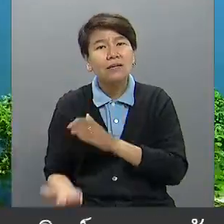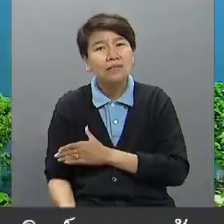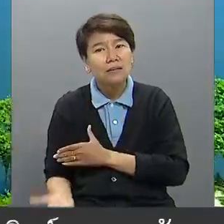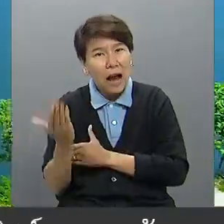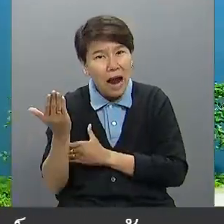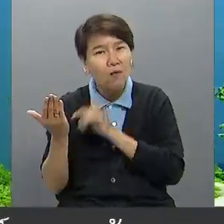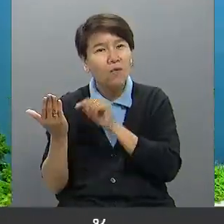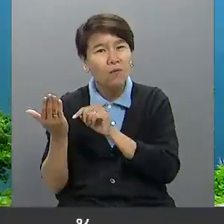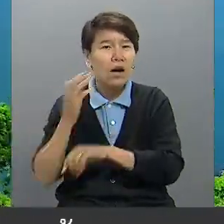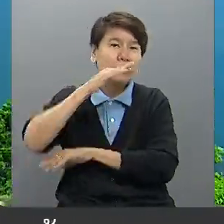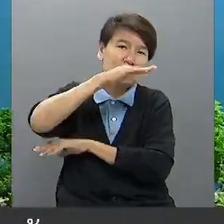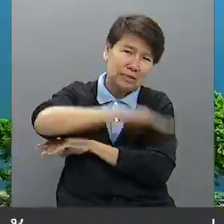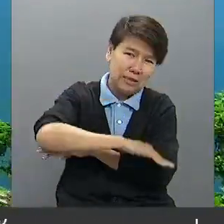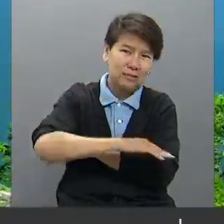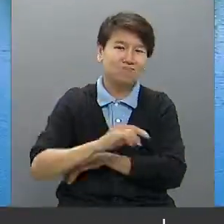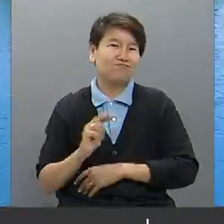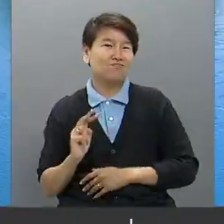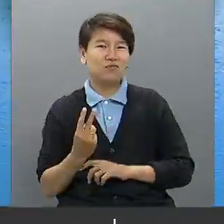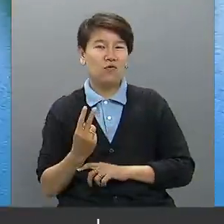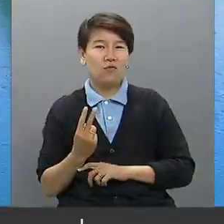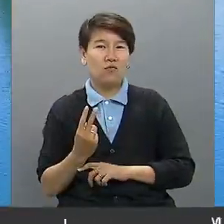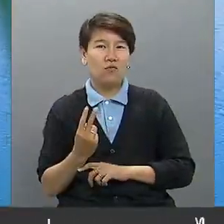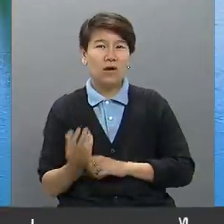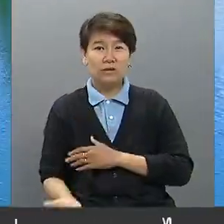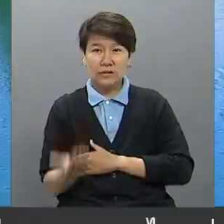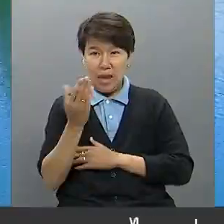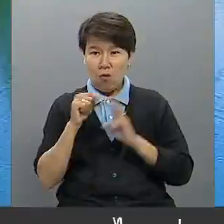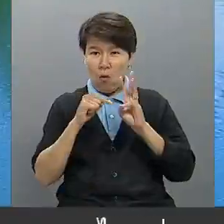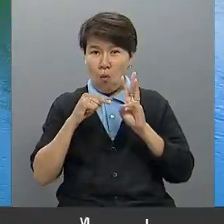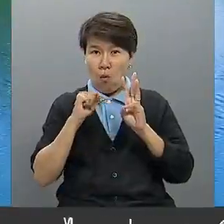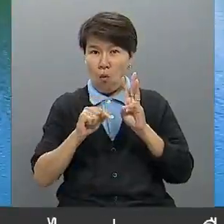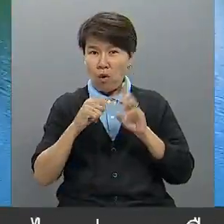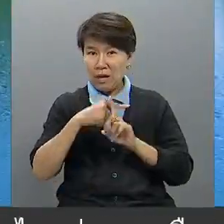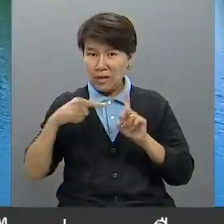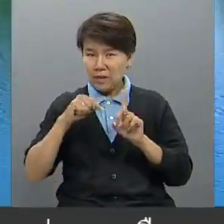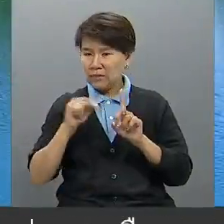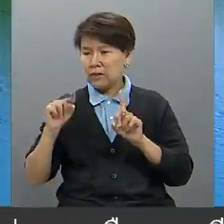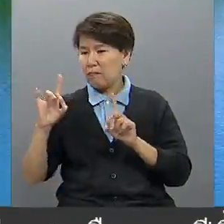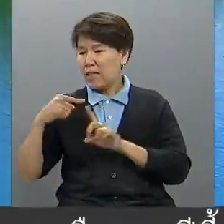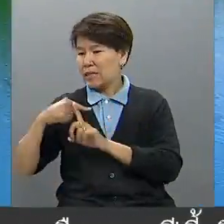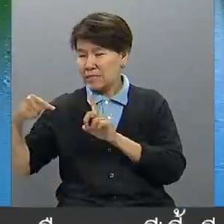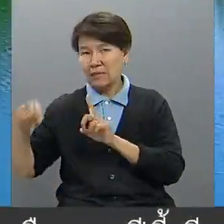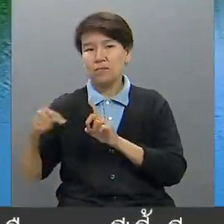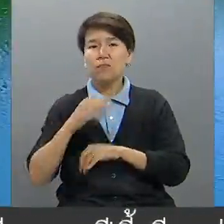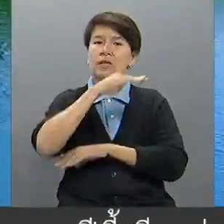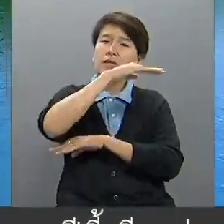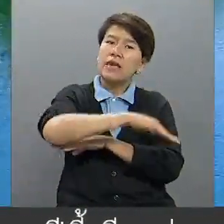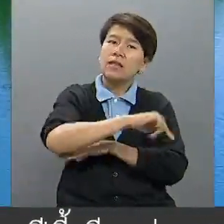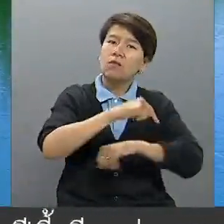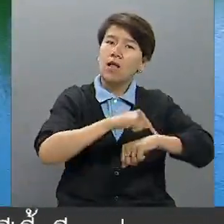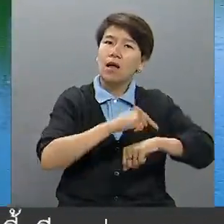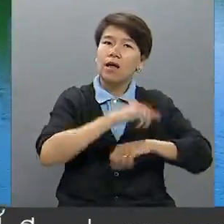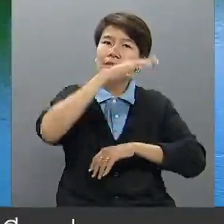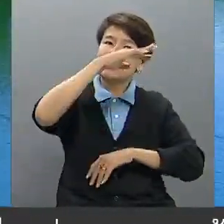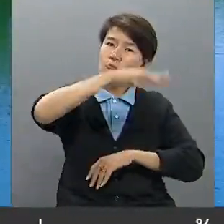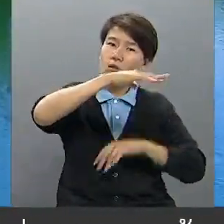คือถ้าเป็นแสงเช้าเนี่ย6:30-8:30กำลังดีแล้วก็ถ้าเป็นตอนเย็นนะครับหลัง4:00 PM ไปจนพระอาทิต